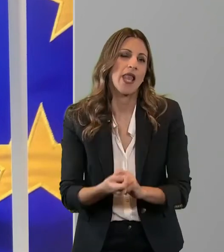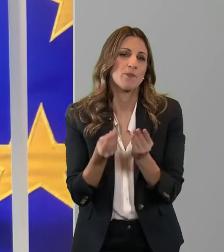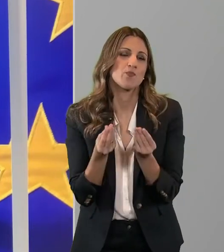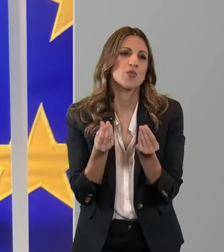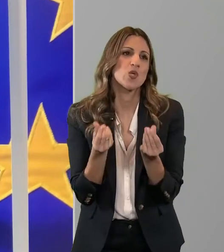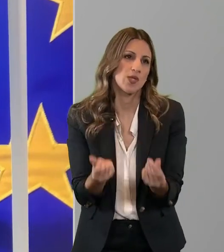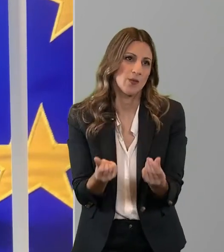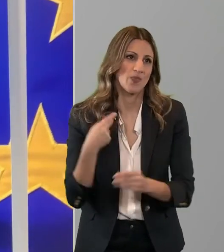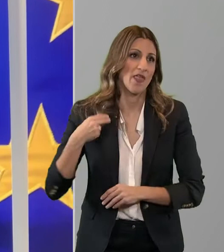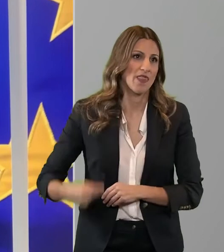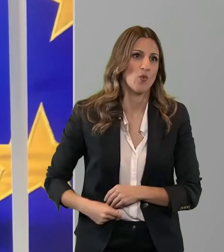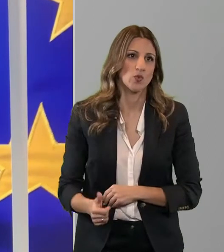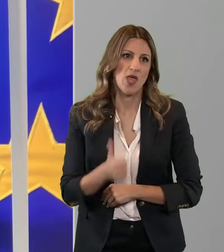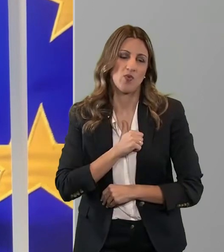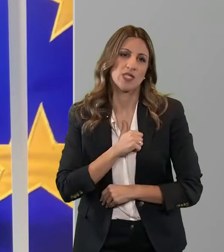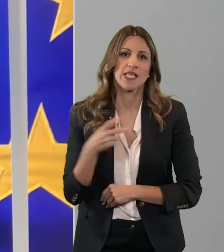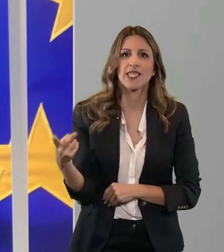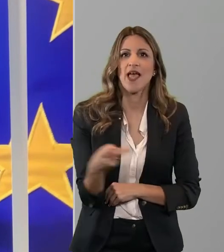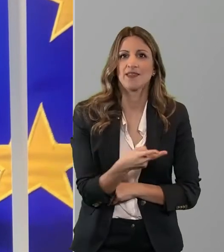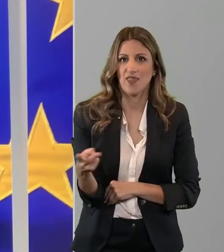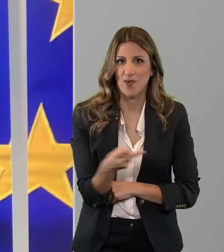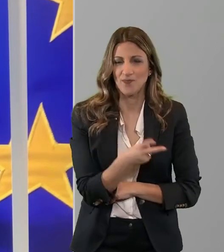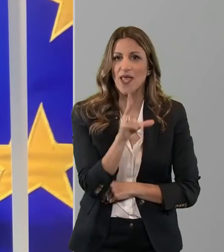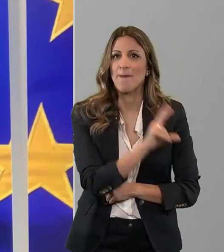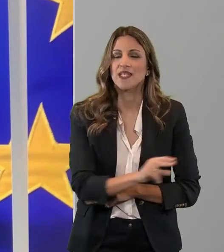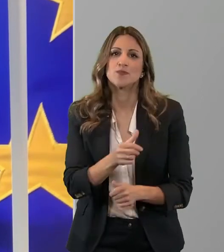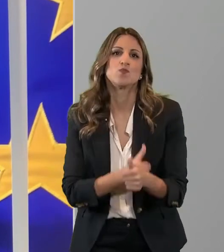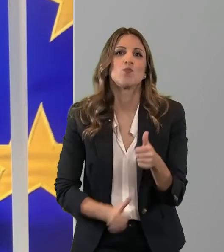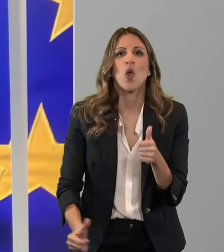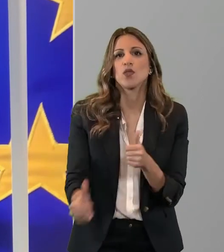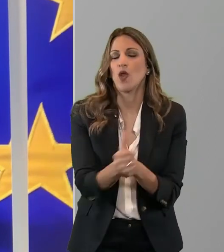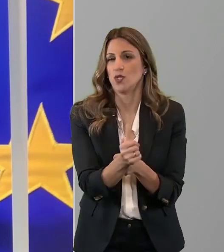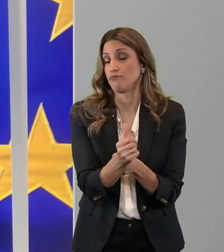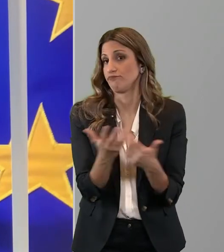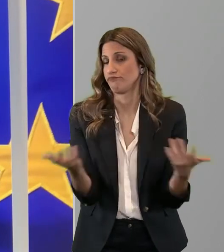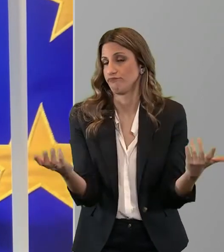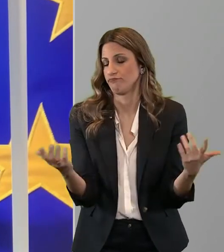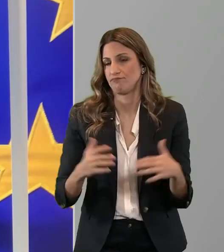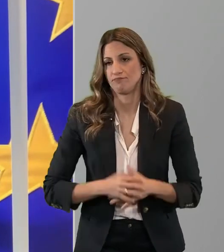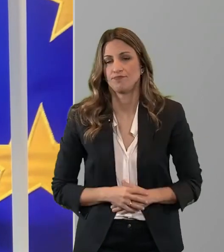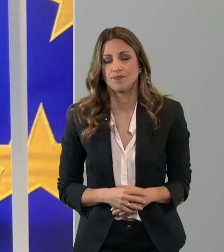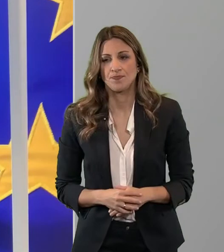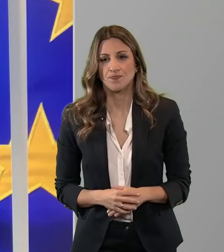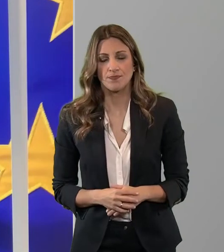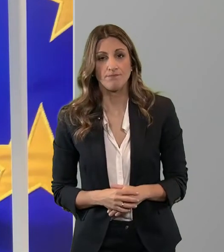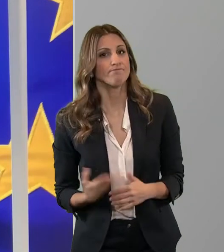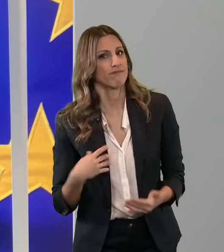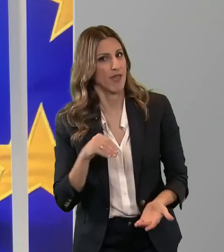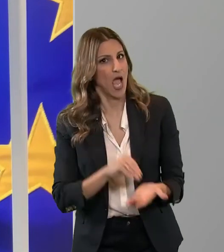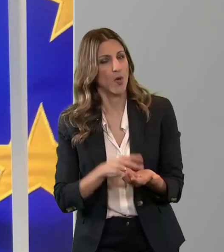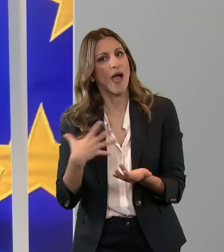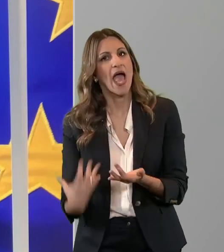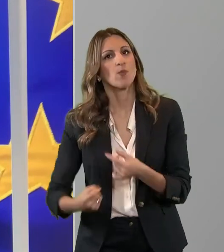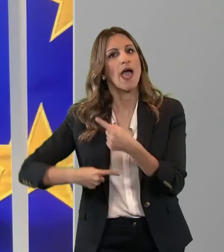δημοσίου και ιδιωτικού τομέα που να προτεραιοποιεί την κατάρτιση και την ψηφιακή εκπαίδευση. Και έχουμε